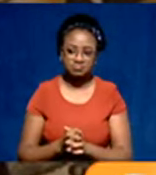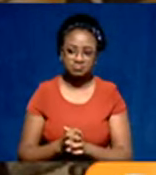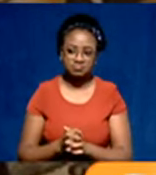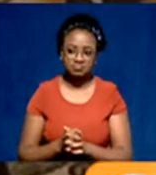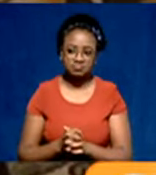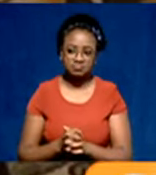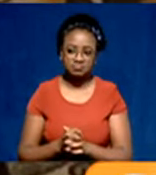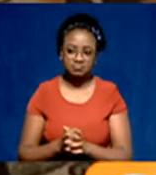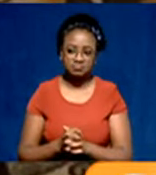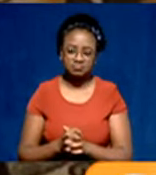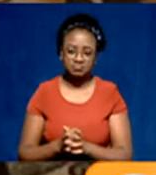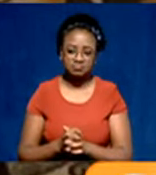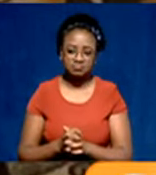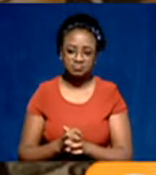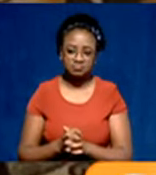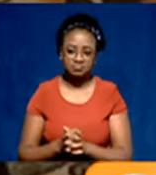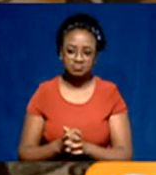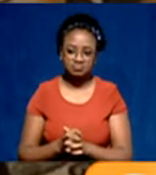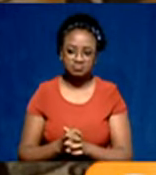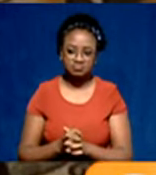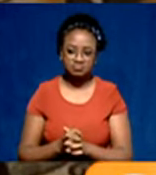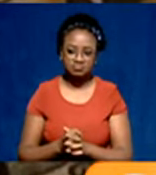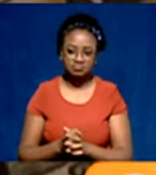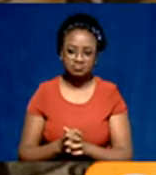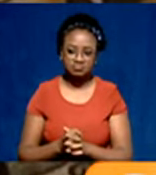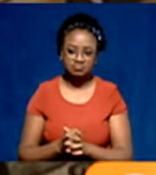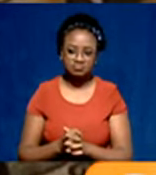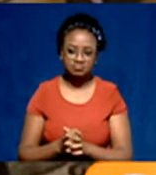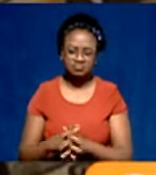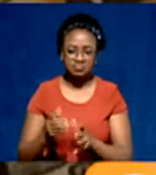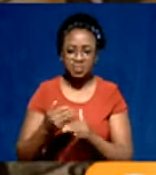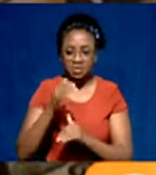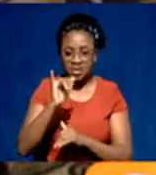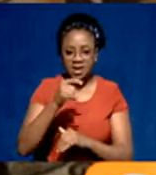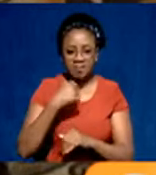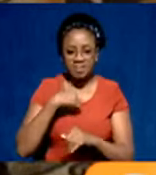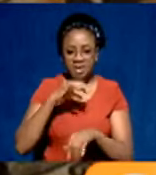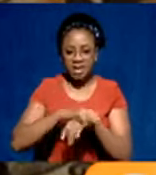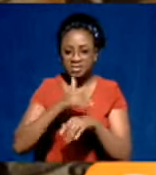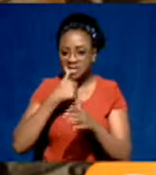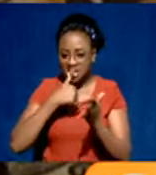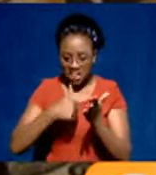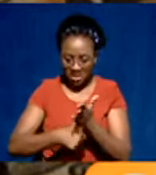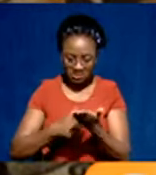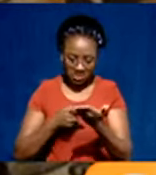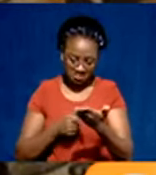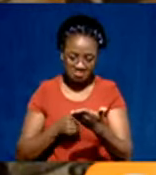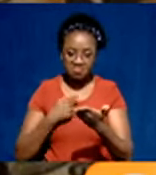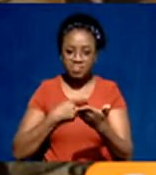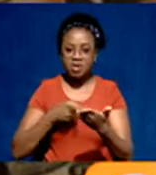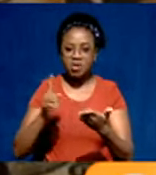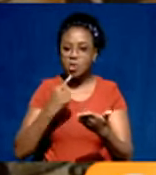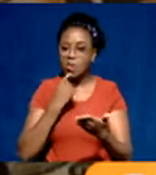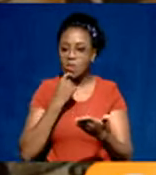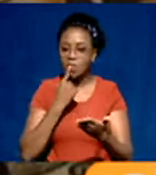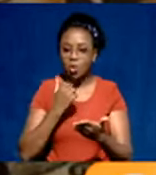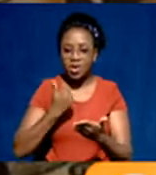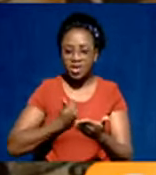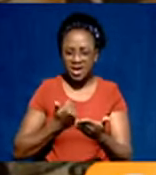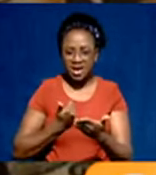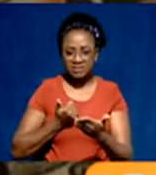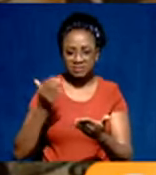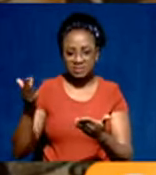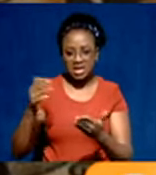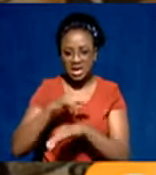hapo niliweza kupata mwito wa kuenda katika shule ya National Moi Girls Nyabohanse.